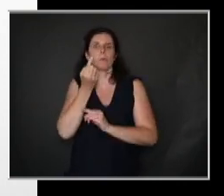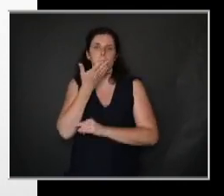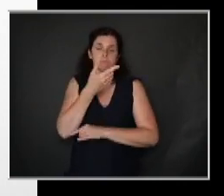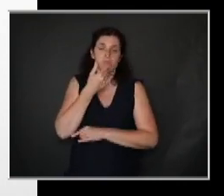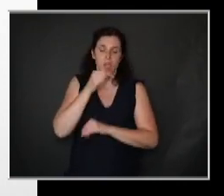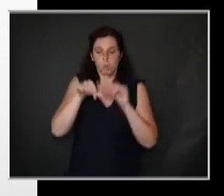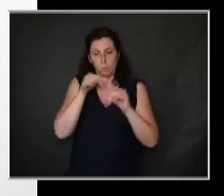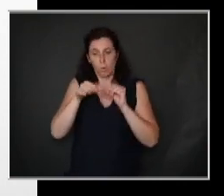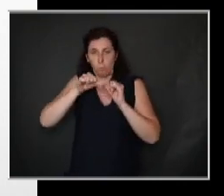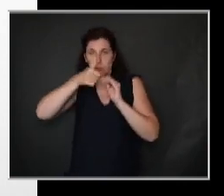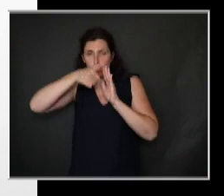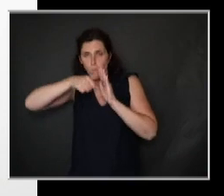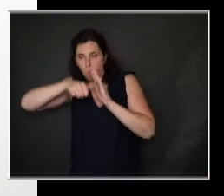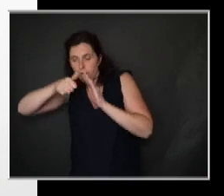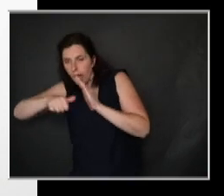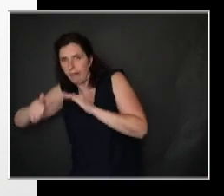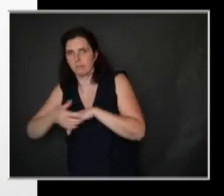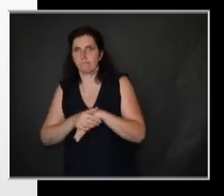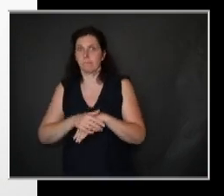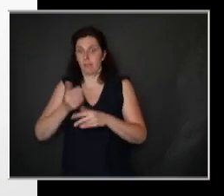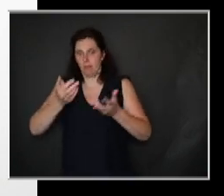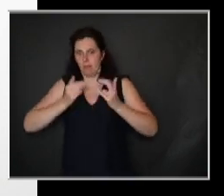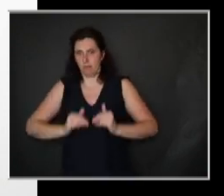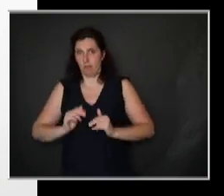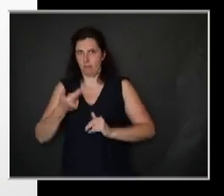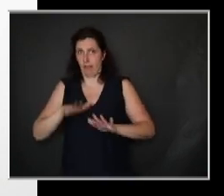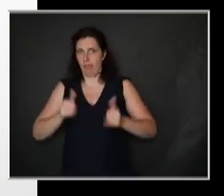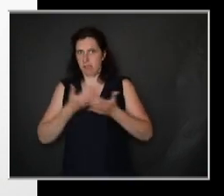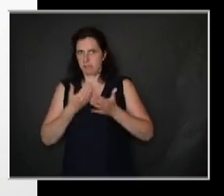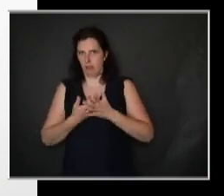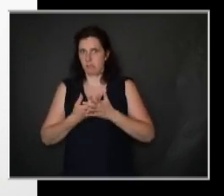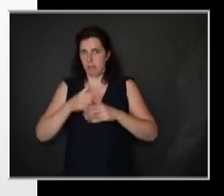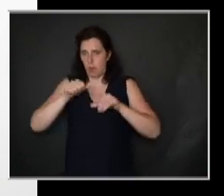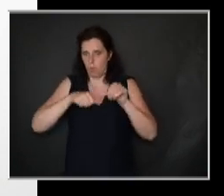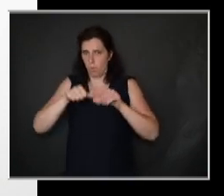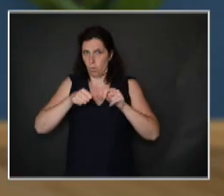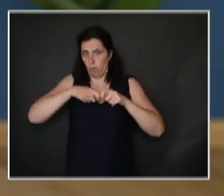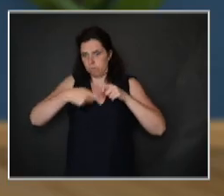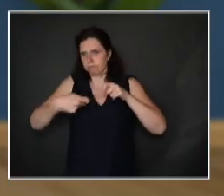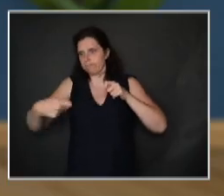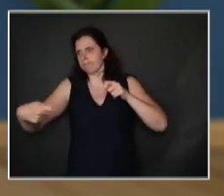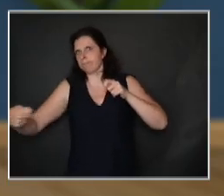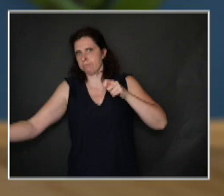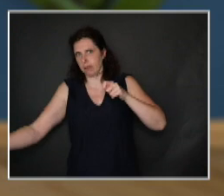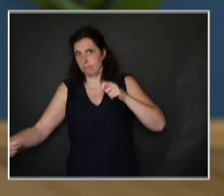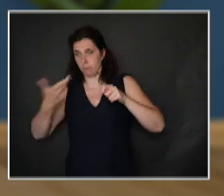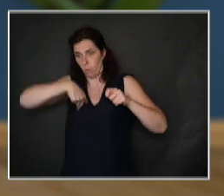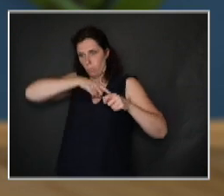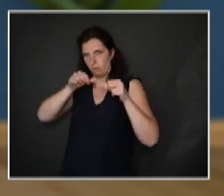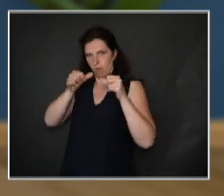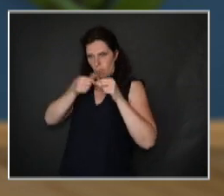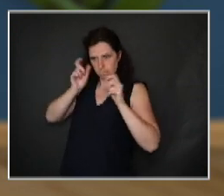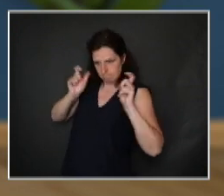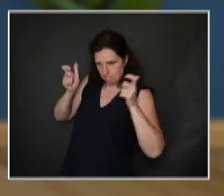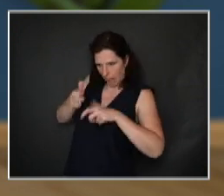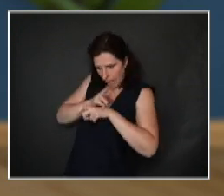mal plusieurs mois, et puis celle qu'il faut éviter, c'est la lombalgie chronique, et tous nos efforts vont pour dépister les gens qui ont des facteurs de risque de